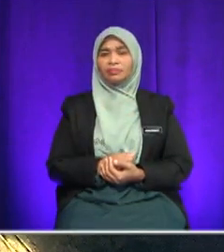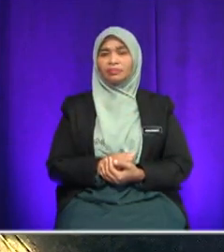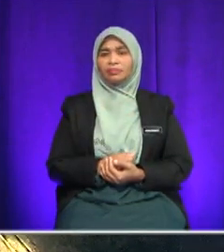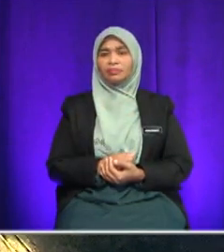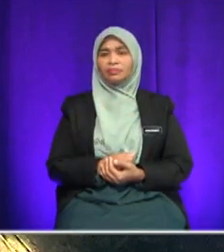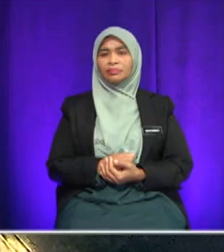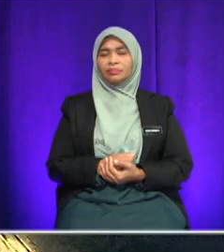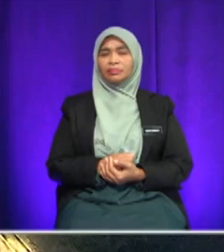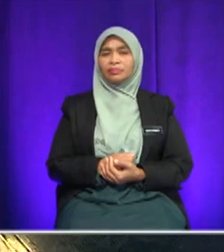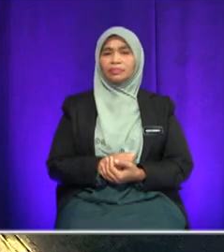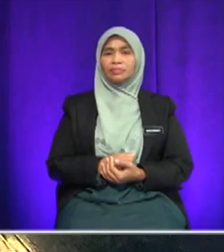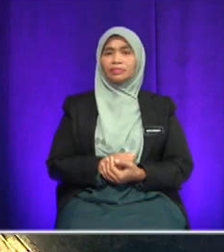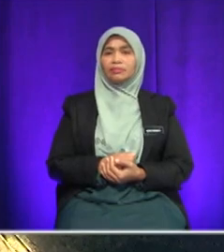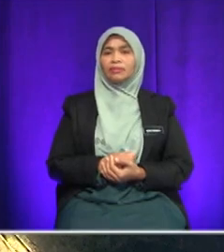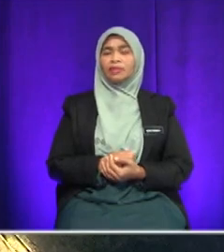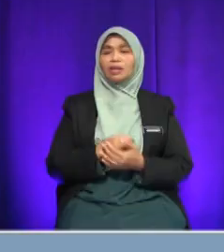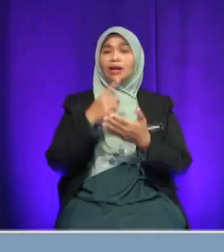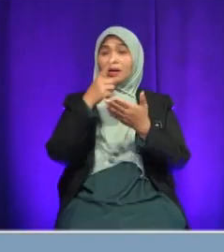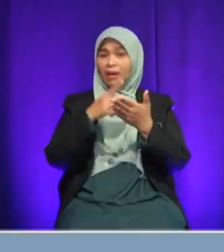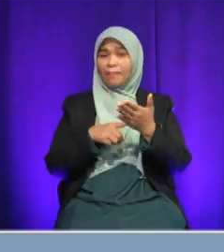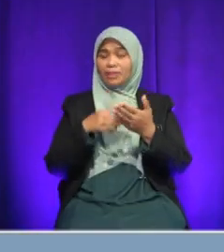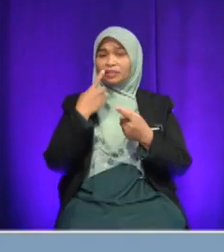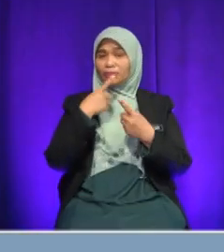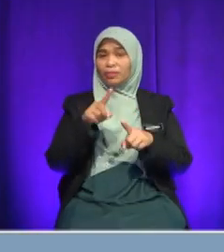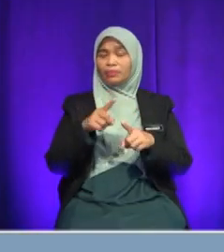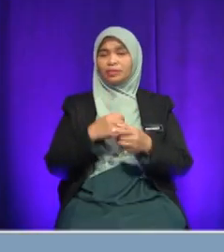Nampak Faiza. Saya, cikgu. Okey, apa jawapan dia Faiza? Silakan.